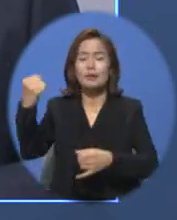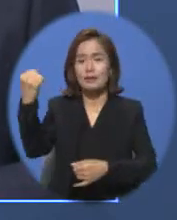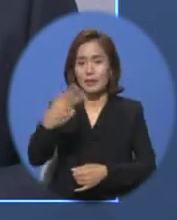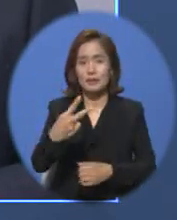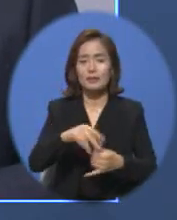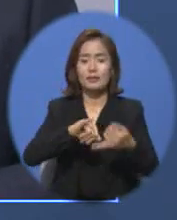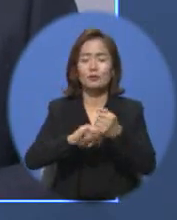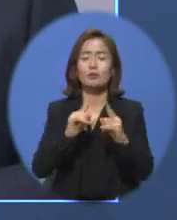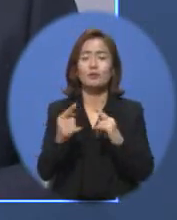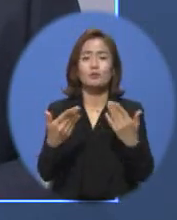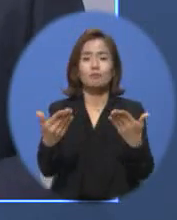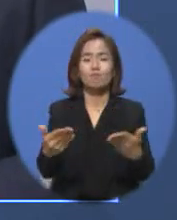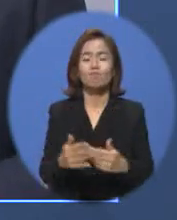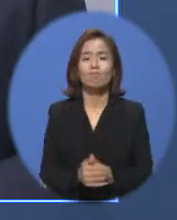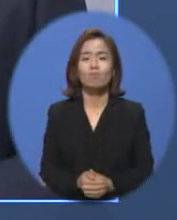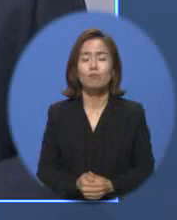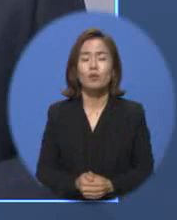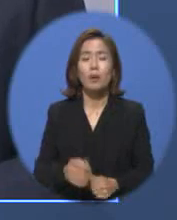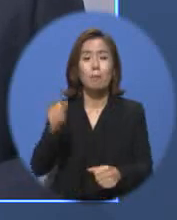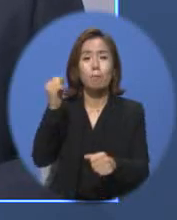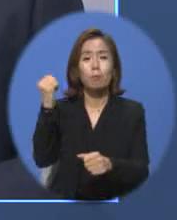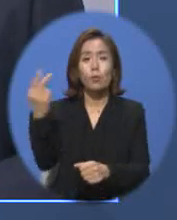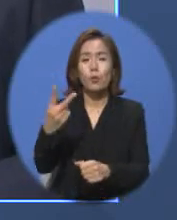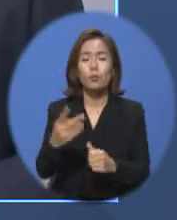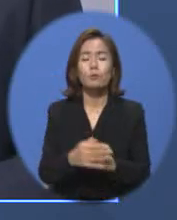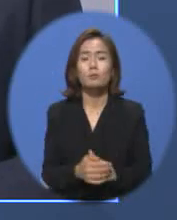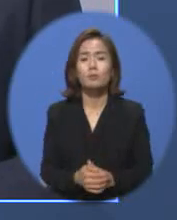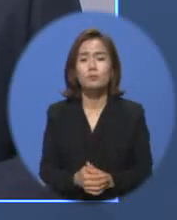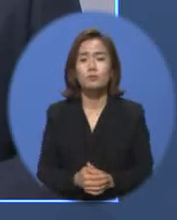싶습니다 .그리고